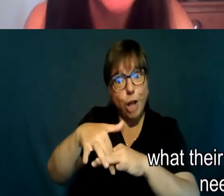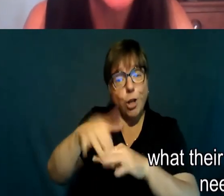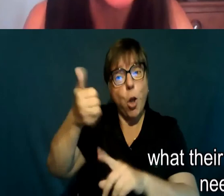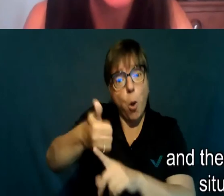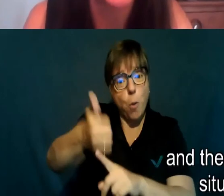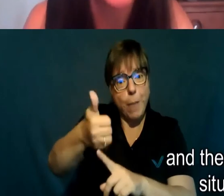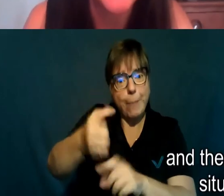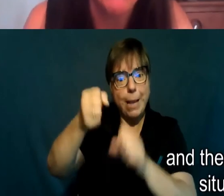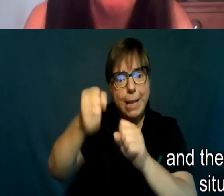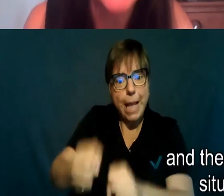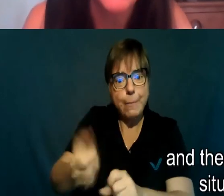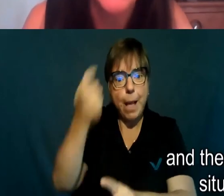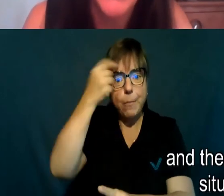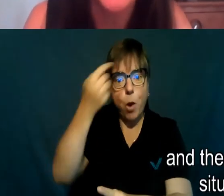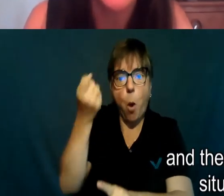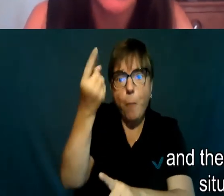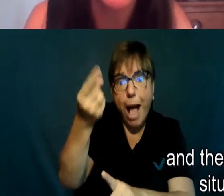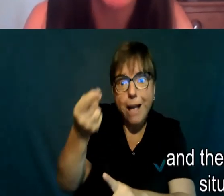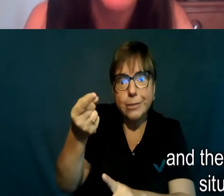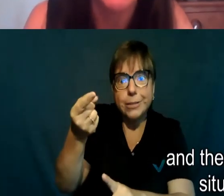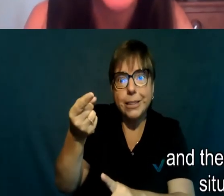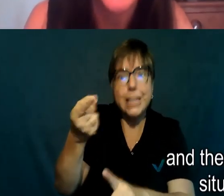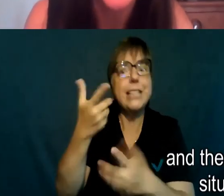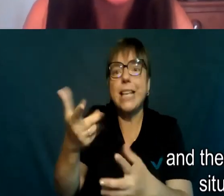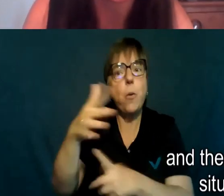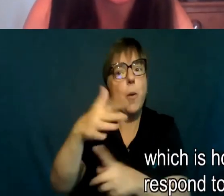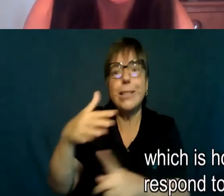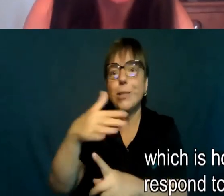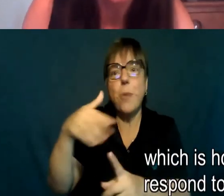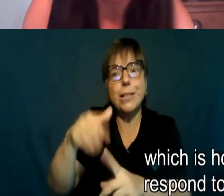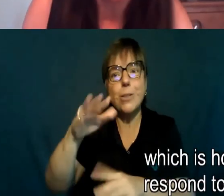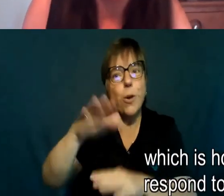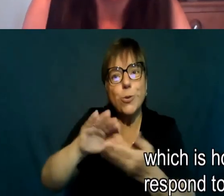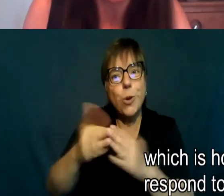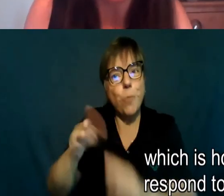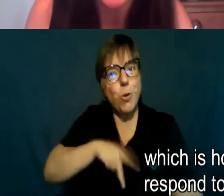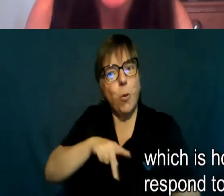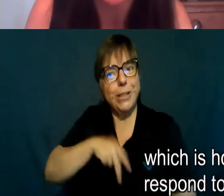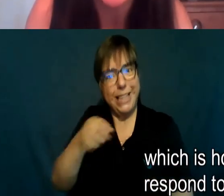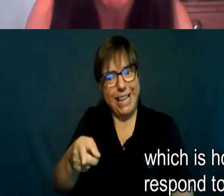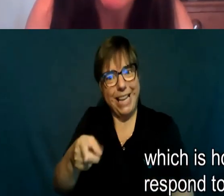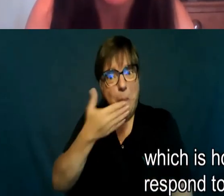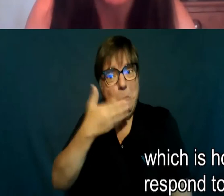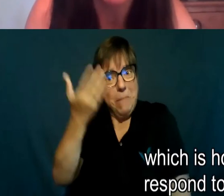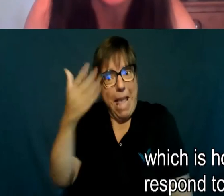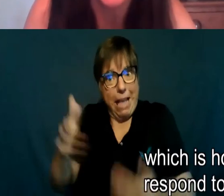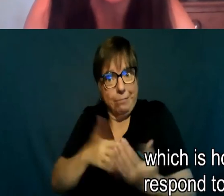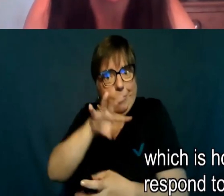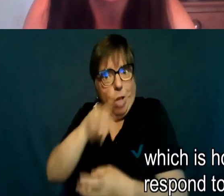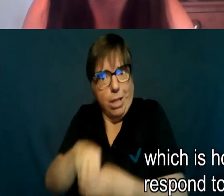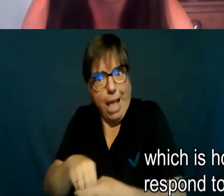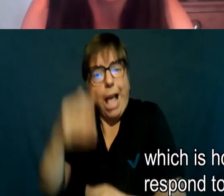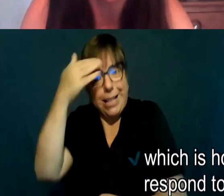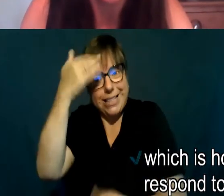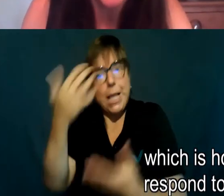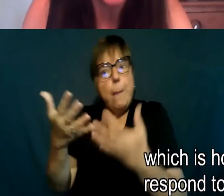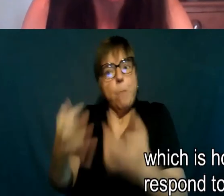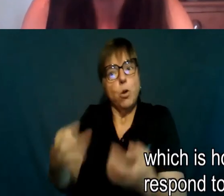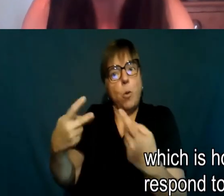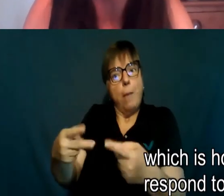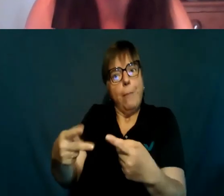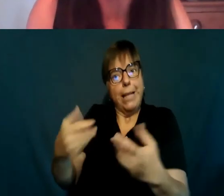les besoins, quelles sont les situations particulières de leur communauté et la manière de répondre à cette